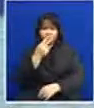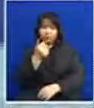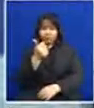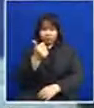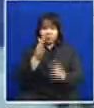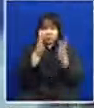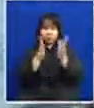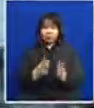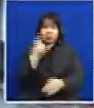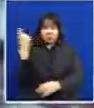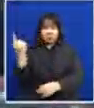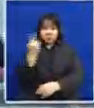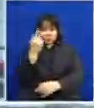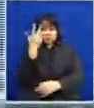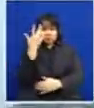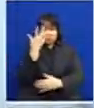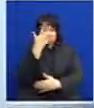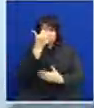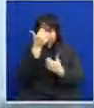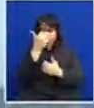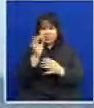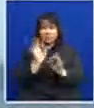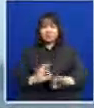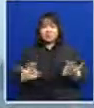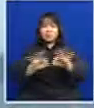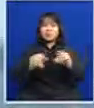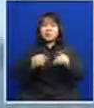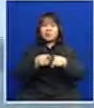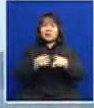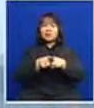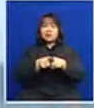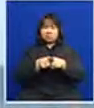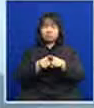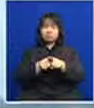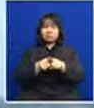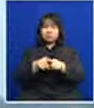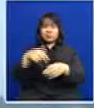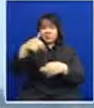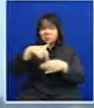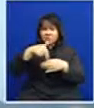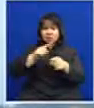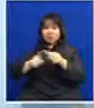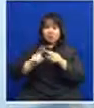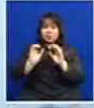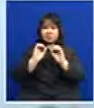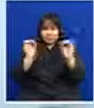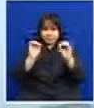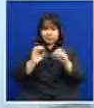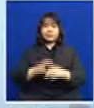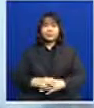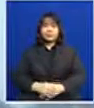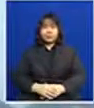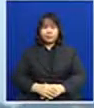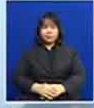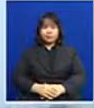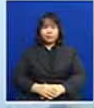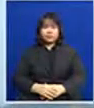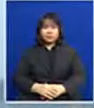ท่องเที่ยวอย่างสมบูรณ์แบบเรียกว่าได้เป็นการท่องเที่ยวแบบโลคาร์บอนอย่างแท้จริงเลยล่ะค่ะ